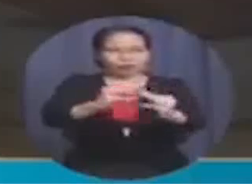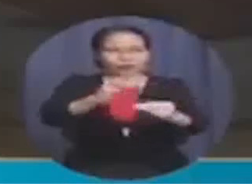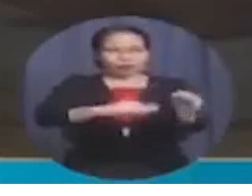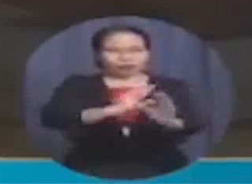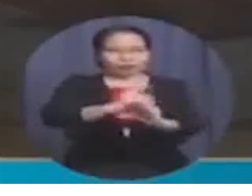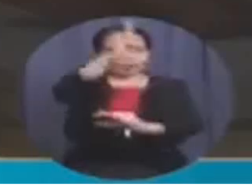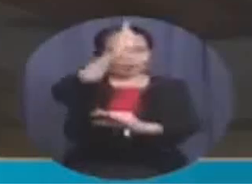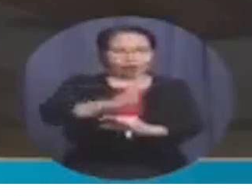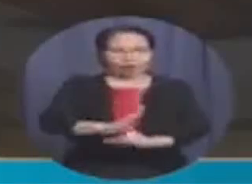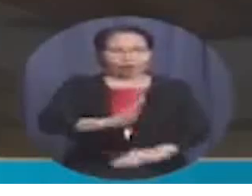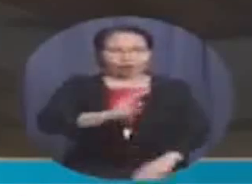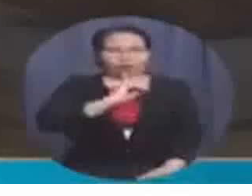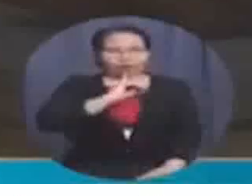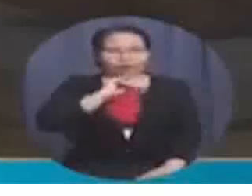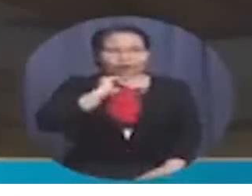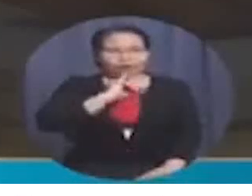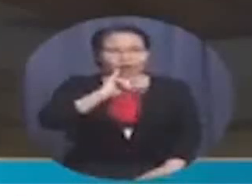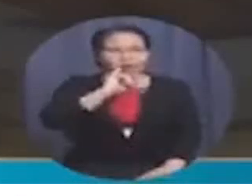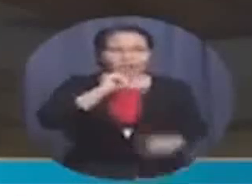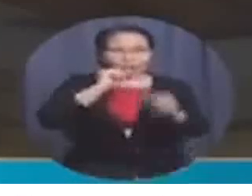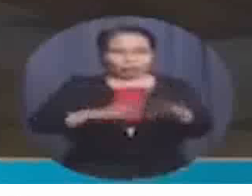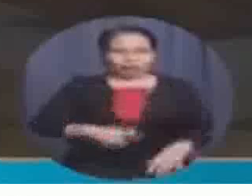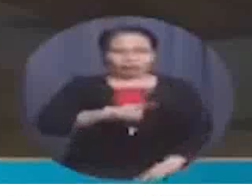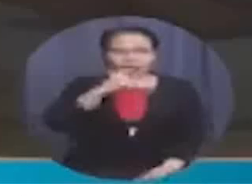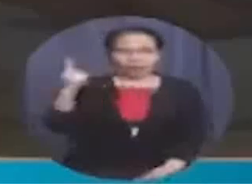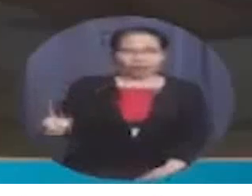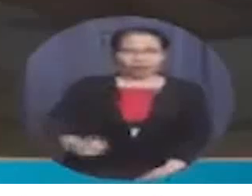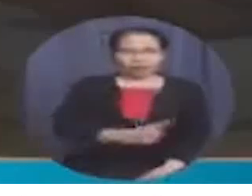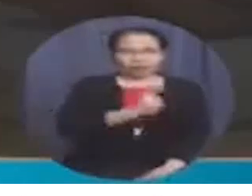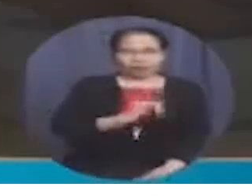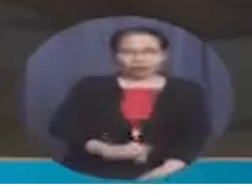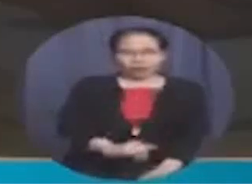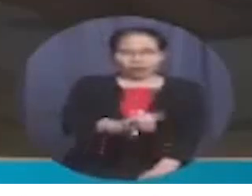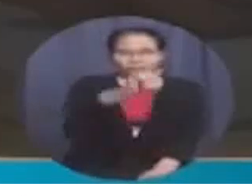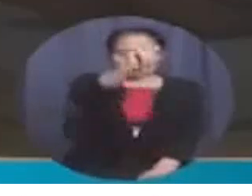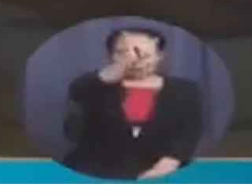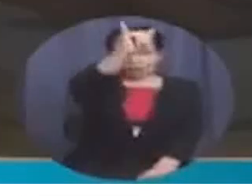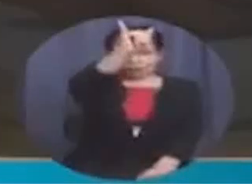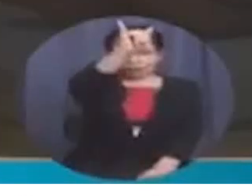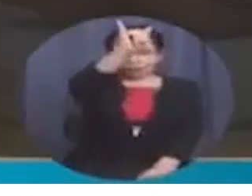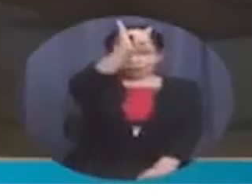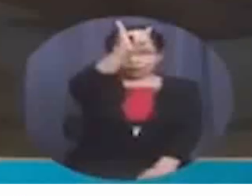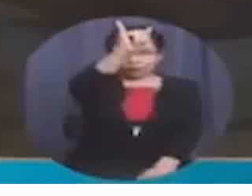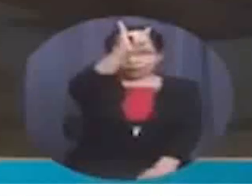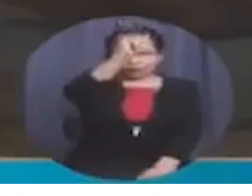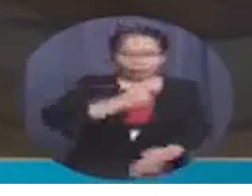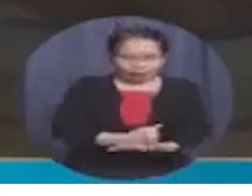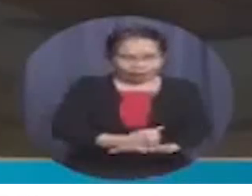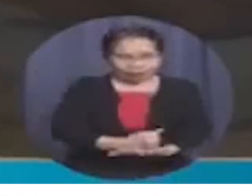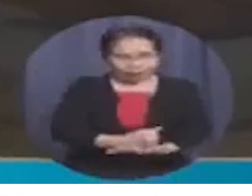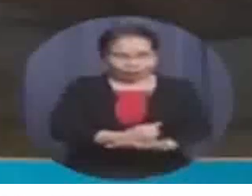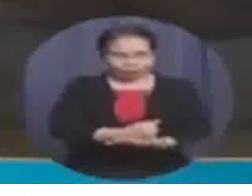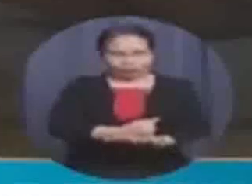at nangaglingkod sa nilalang kaysa lumalang na siyang pinupuri magpakailanman